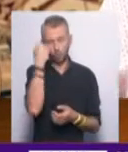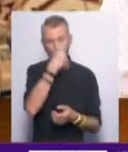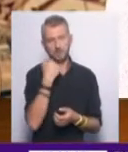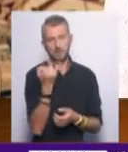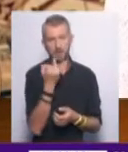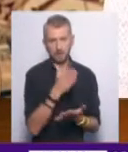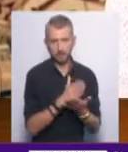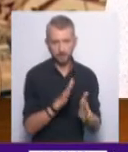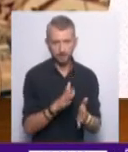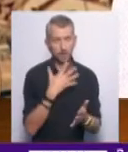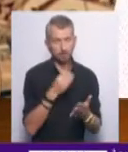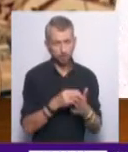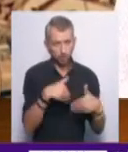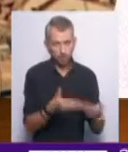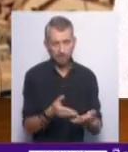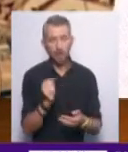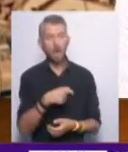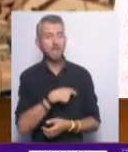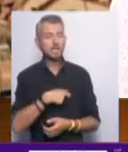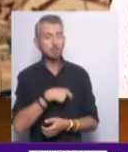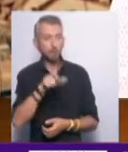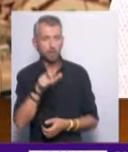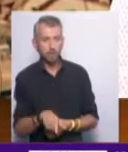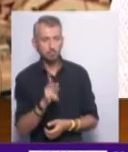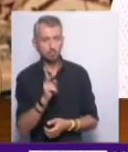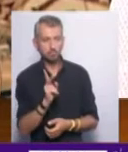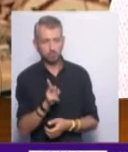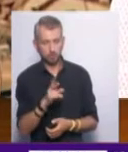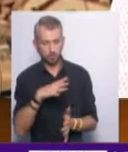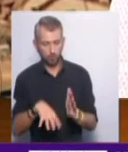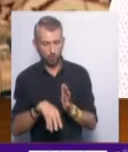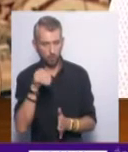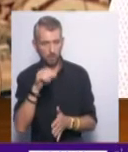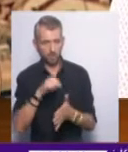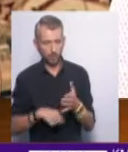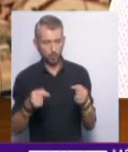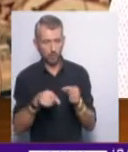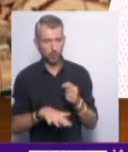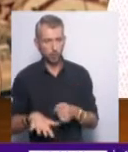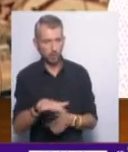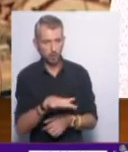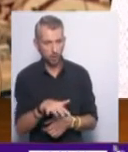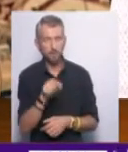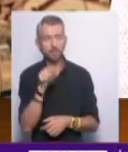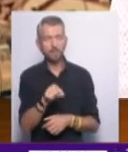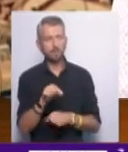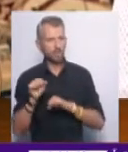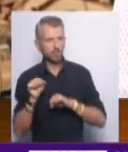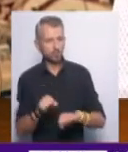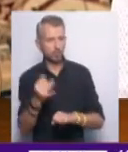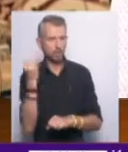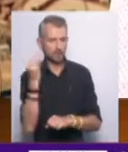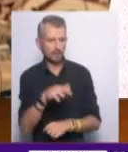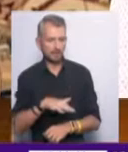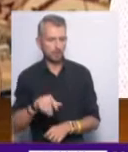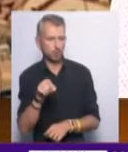інтереси, свої пропозиції. А депутат, який обран від конкретної території, то він відстоює інтереси